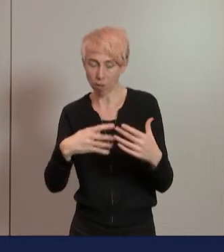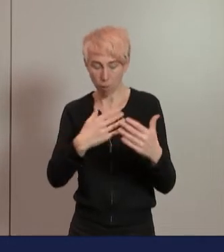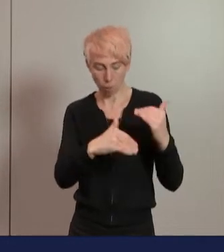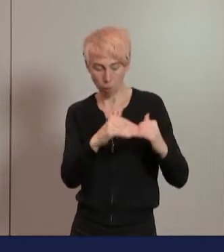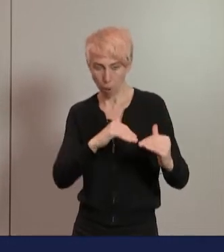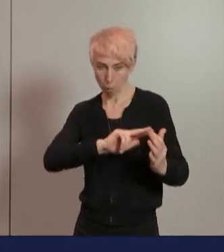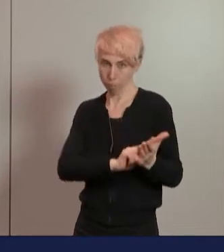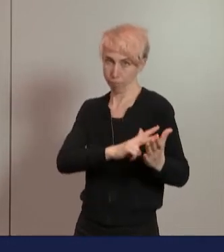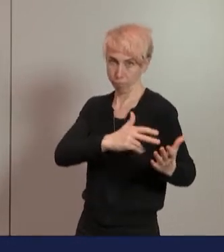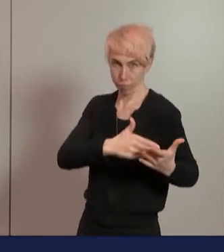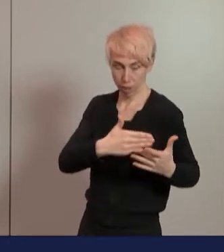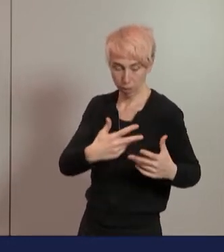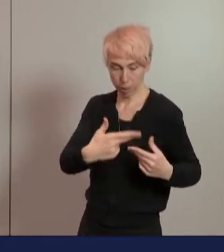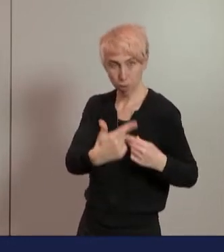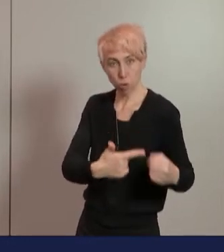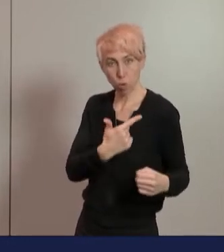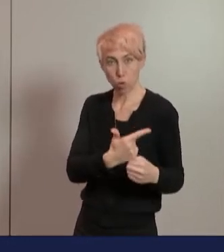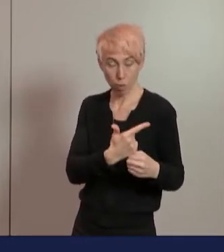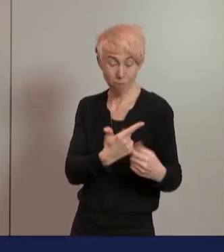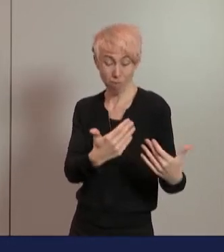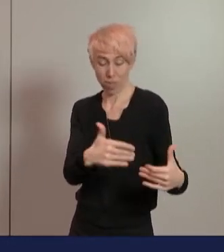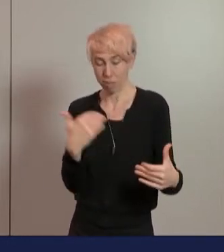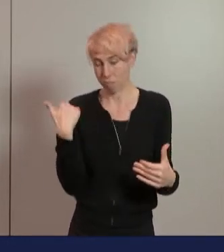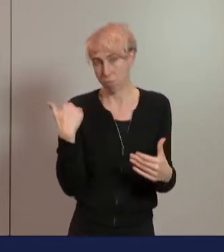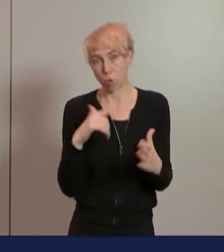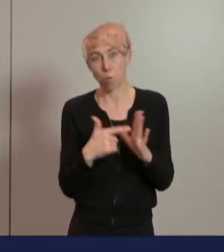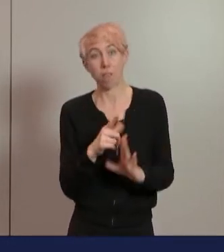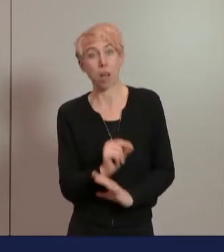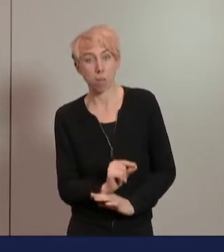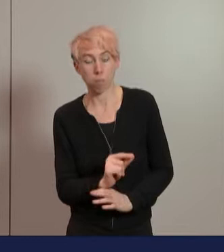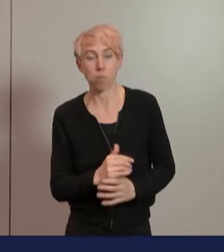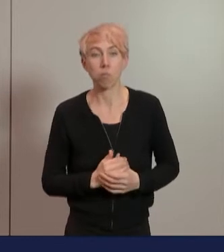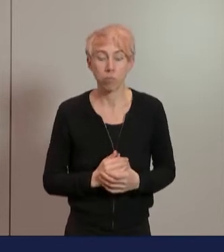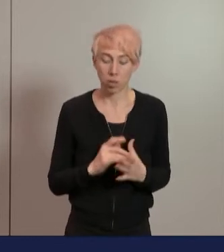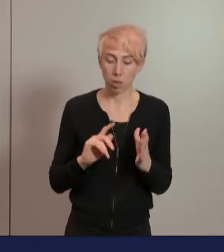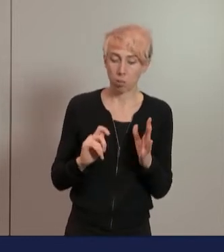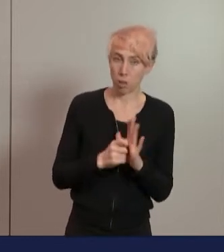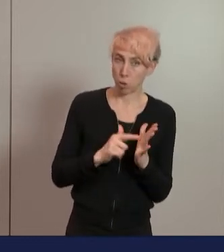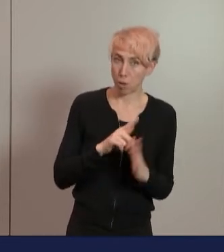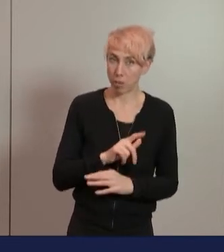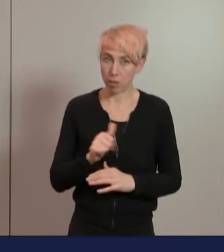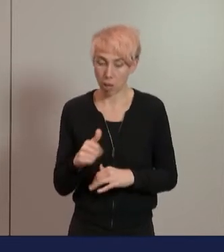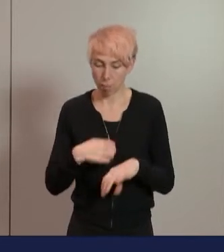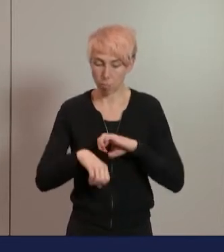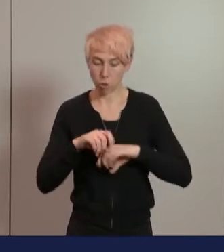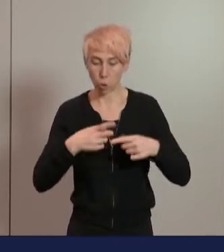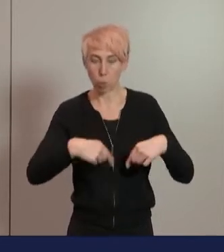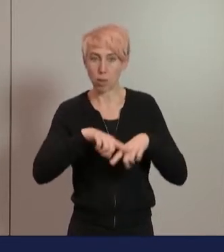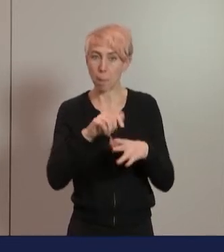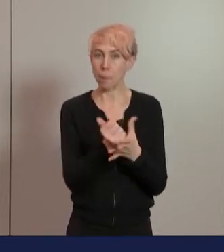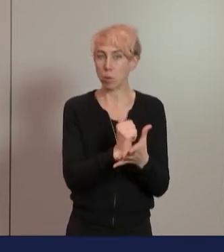durée de 2 ans et qui a donc pris fin en 2020. En 2021, a été organisé un comité de